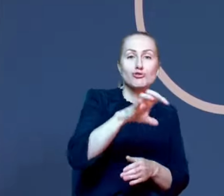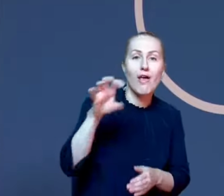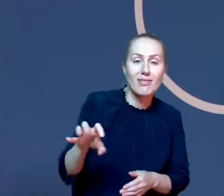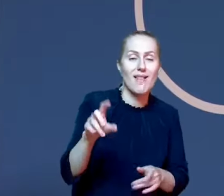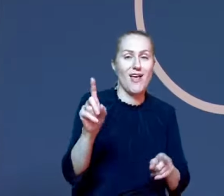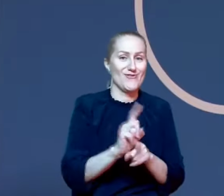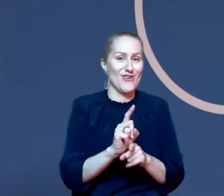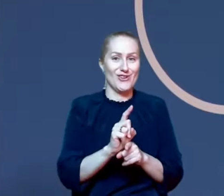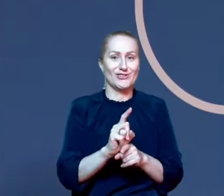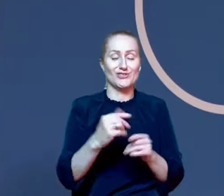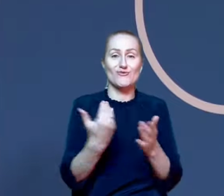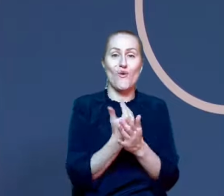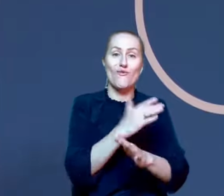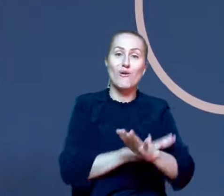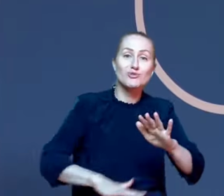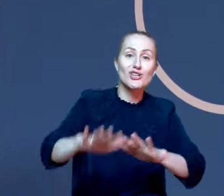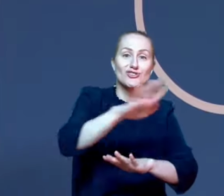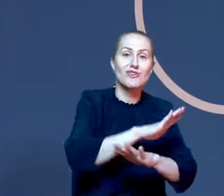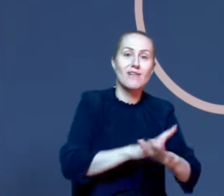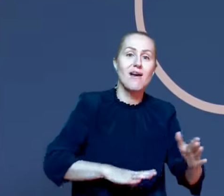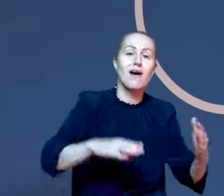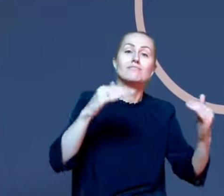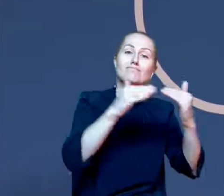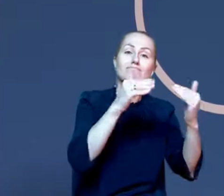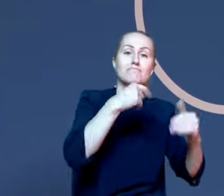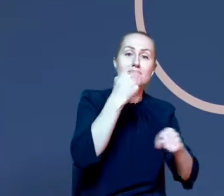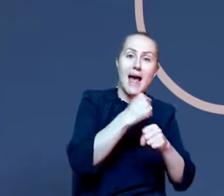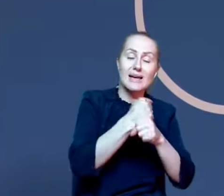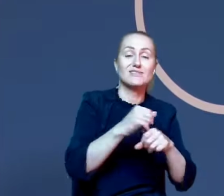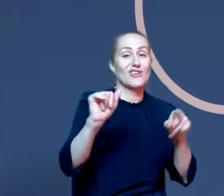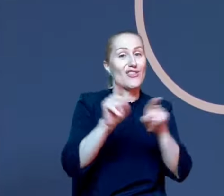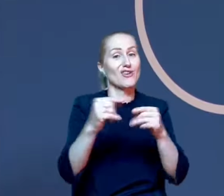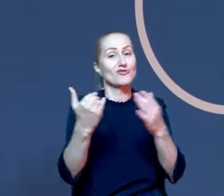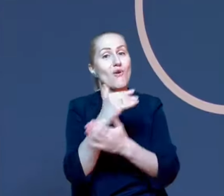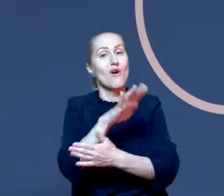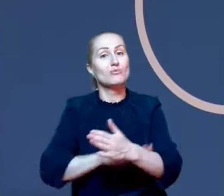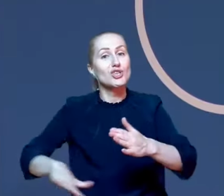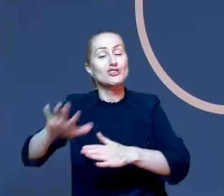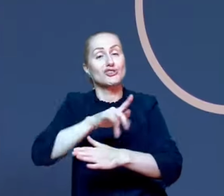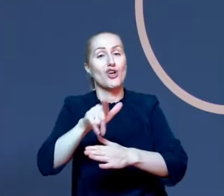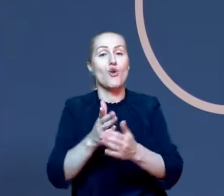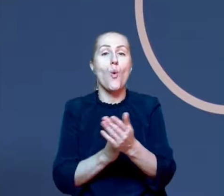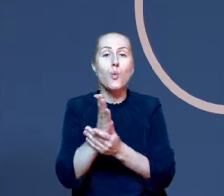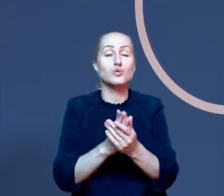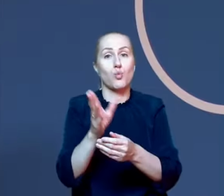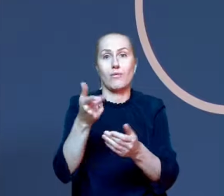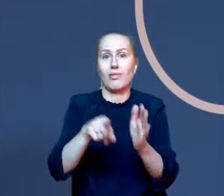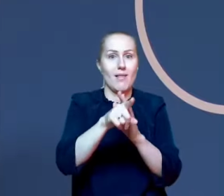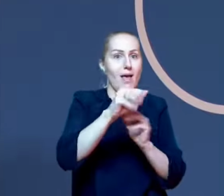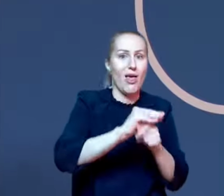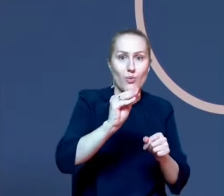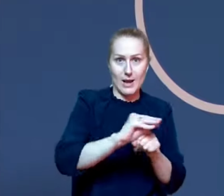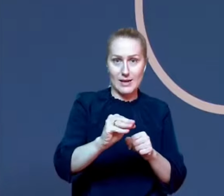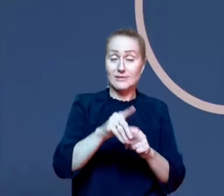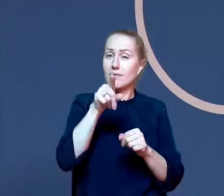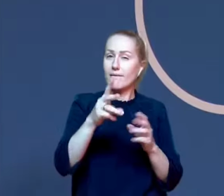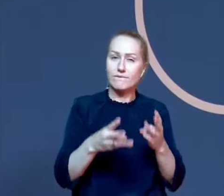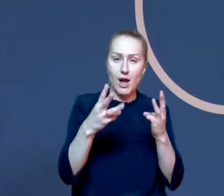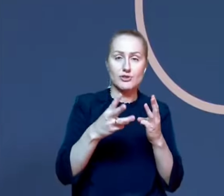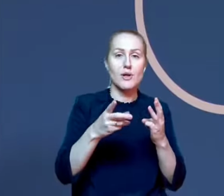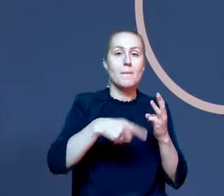nowych przestrzeni do pracy i również tych nowych przestrzeni do usług edukacji, to co jest ważne, żeby było